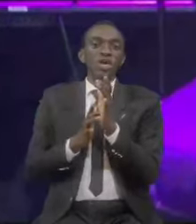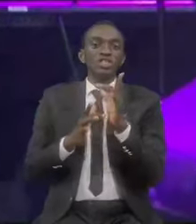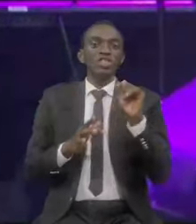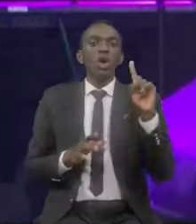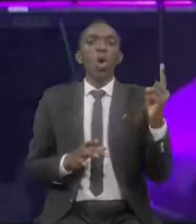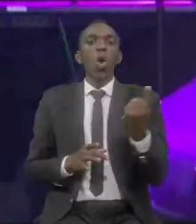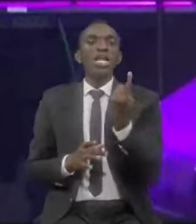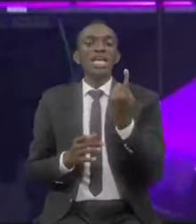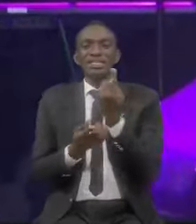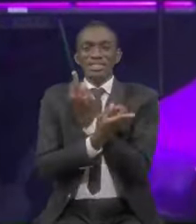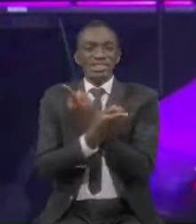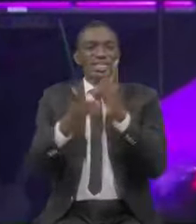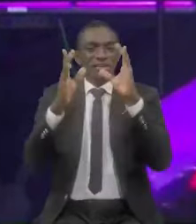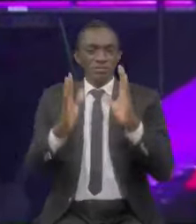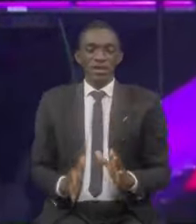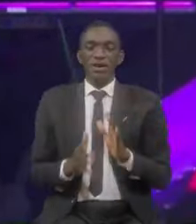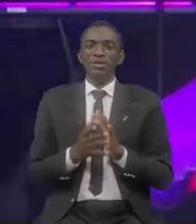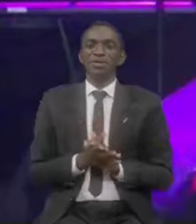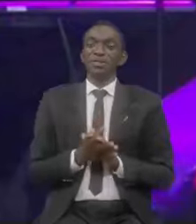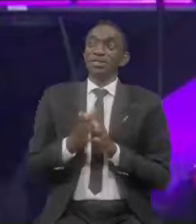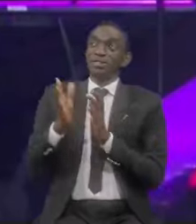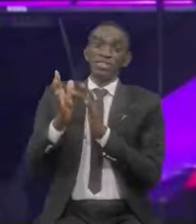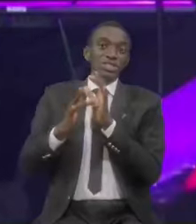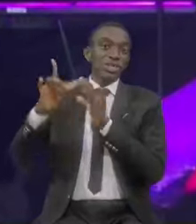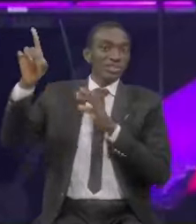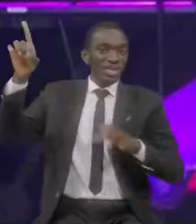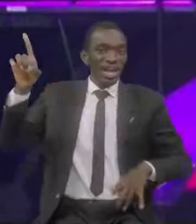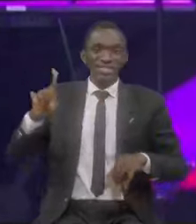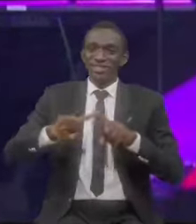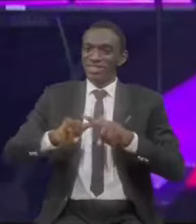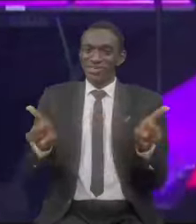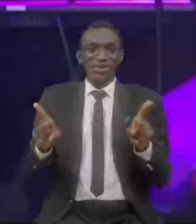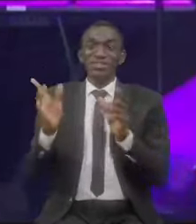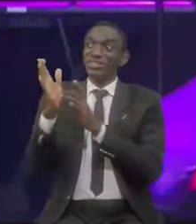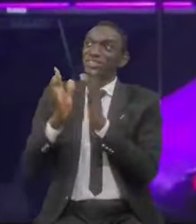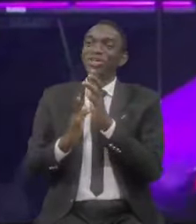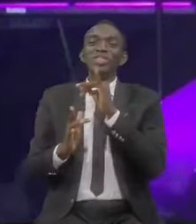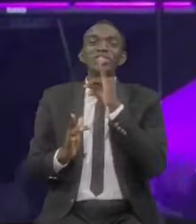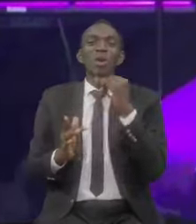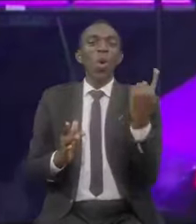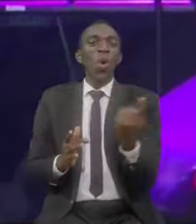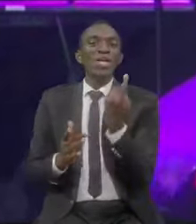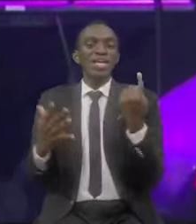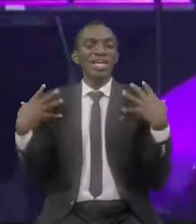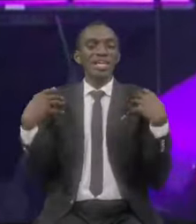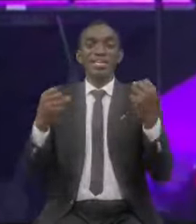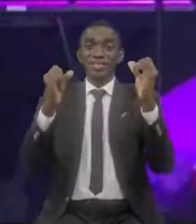Jésus l'unique libérateur, Jésus qui est le seul guérisseur,